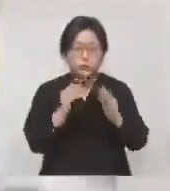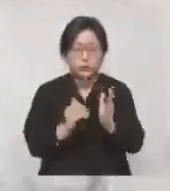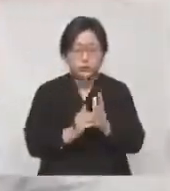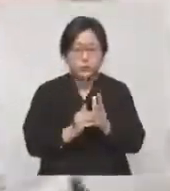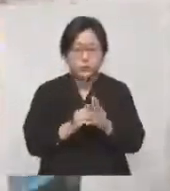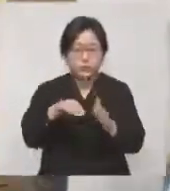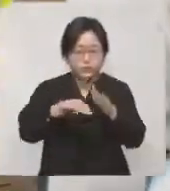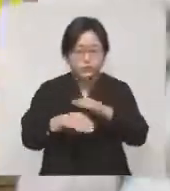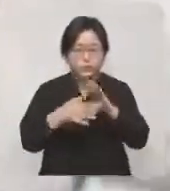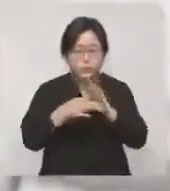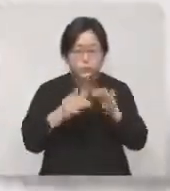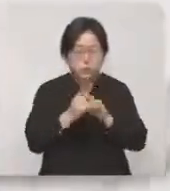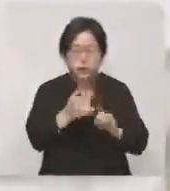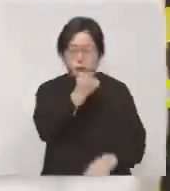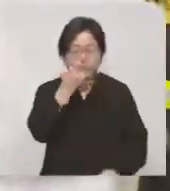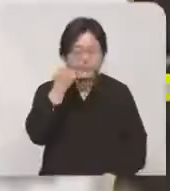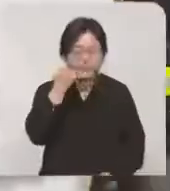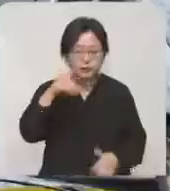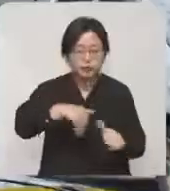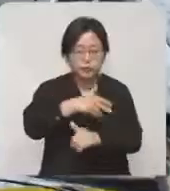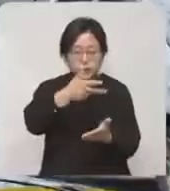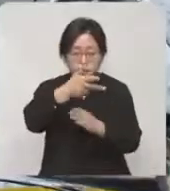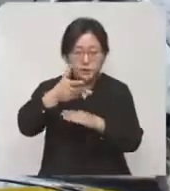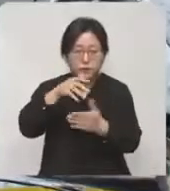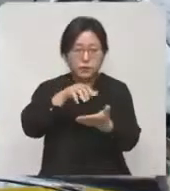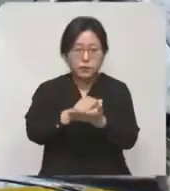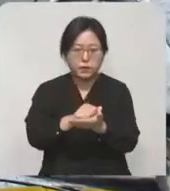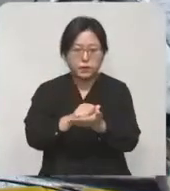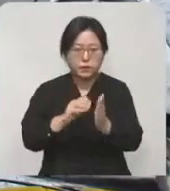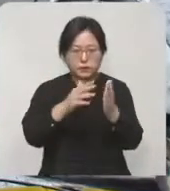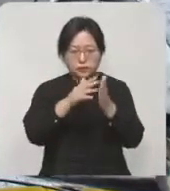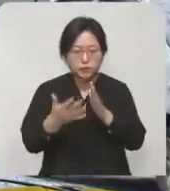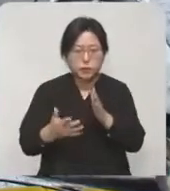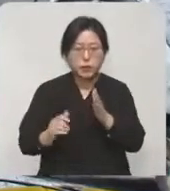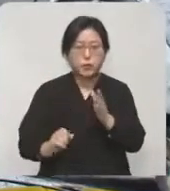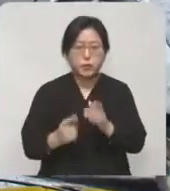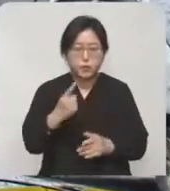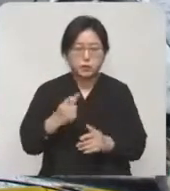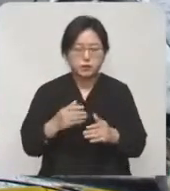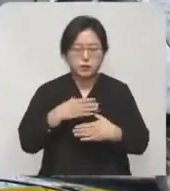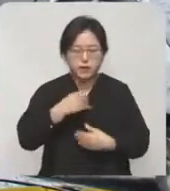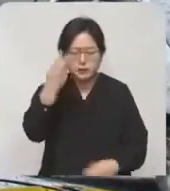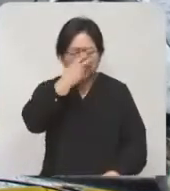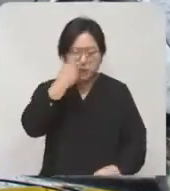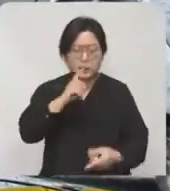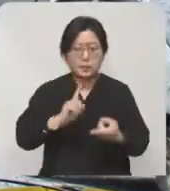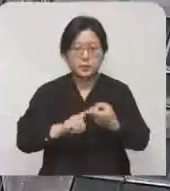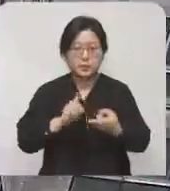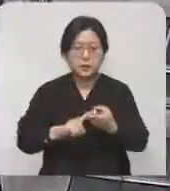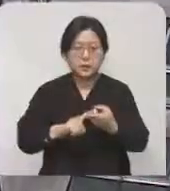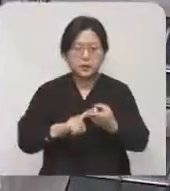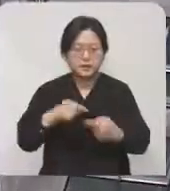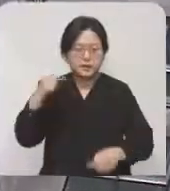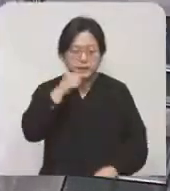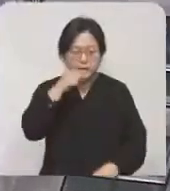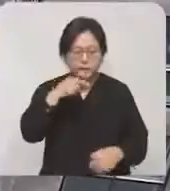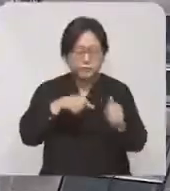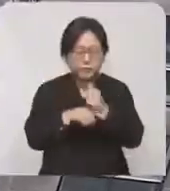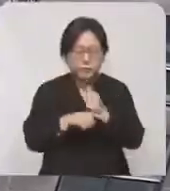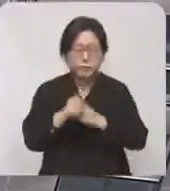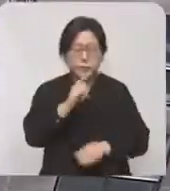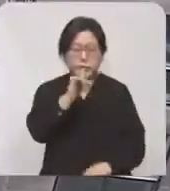공사 관계자와 목격자 잉크 cctv 를 확보에 공개 의 원인과 공사현장 완전 관리 전반에 대해 엄정하게 수 하겠다고